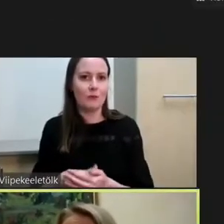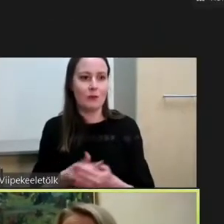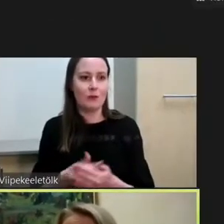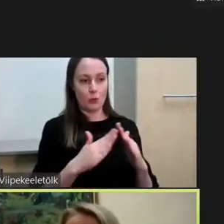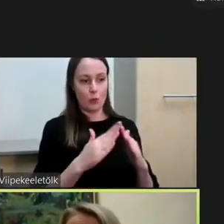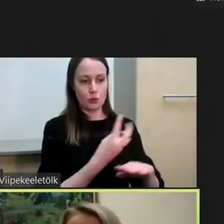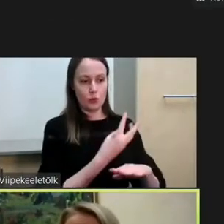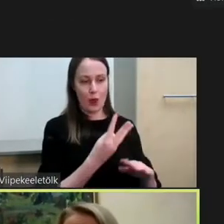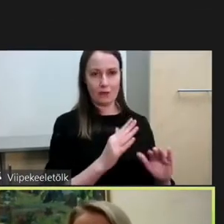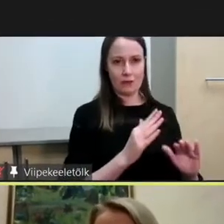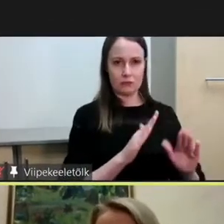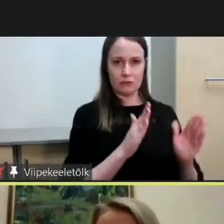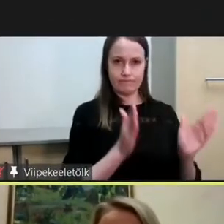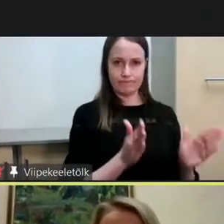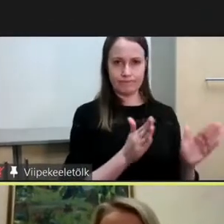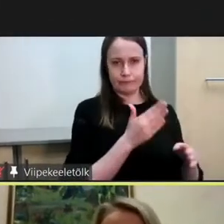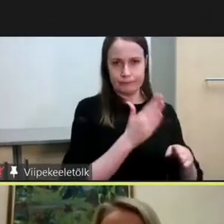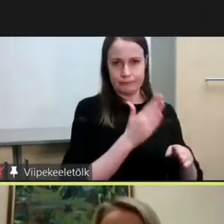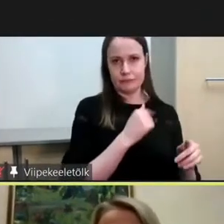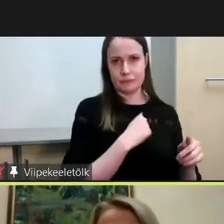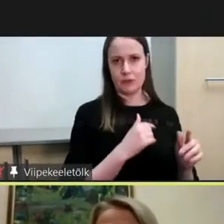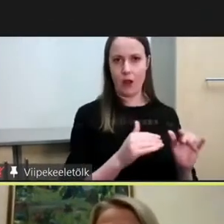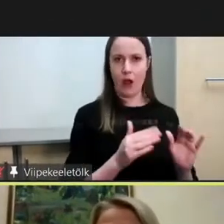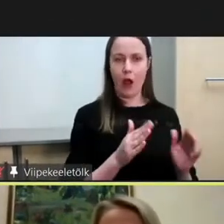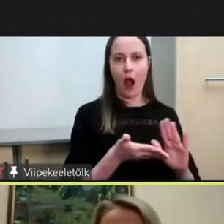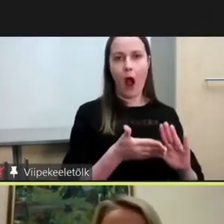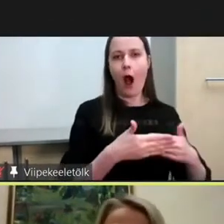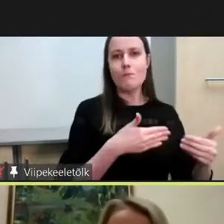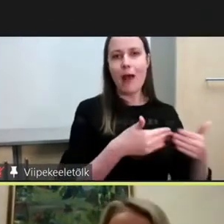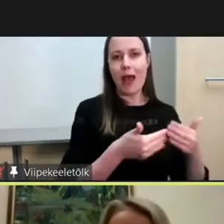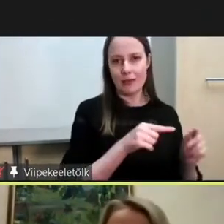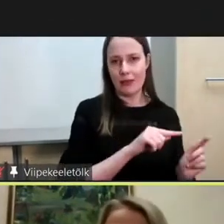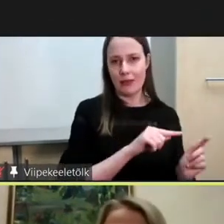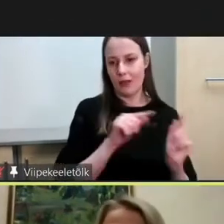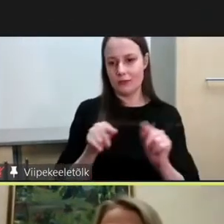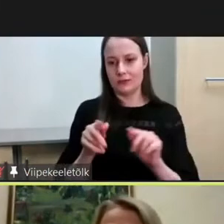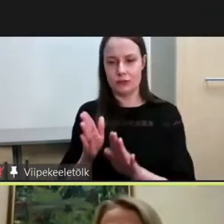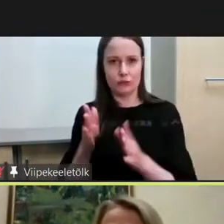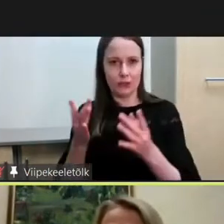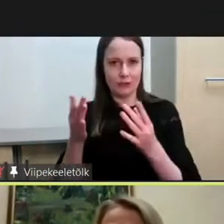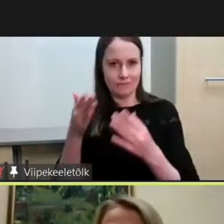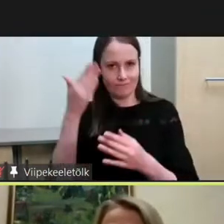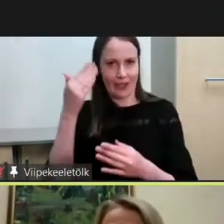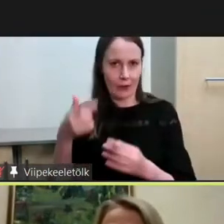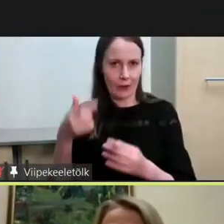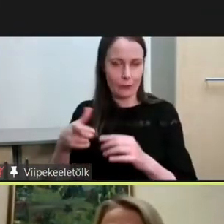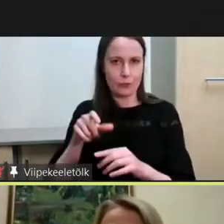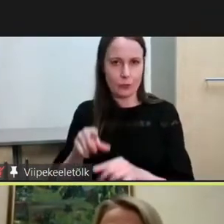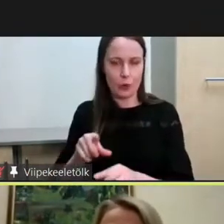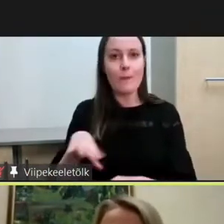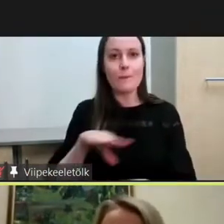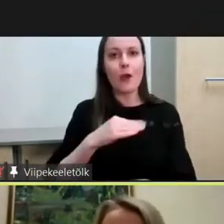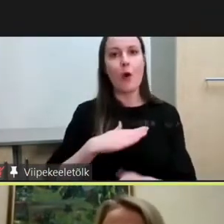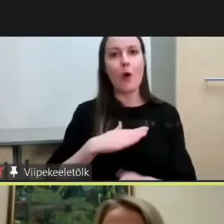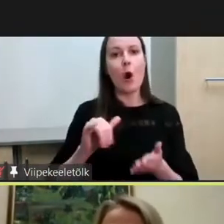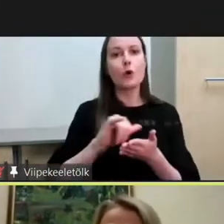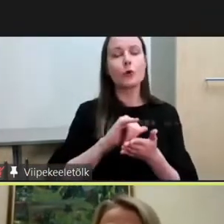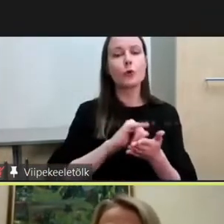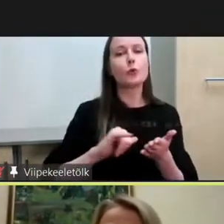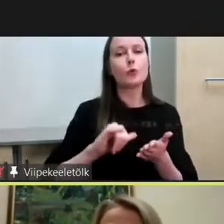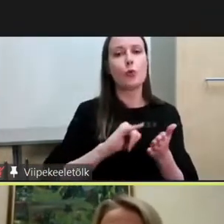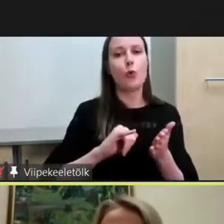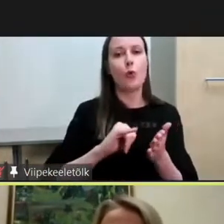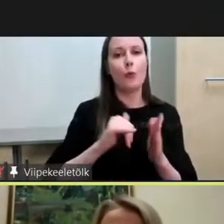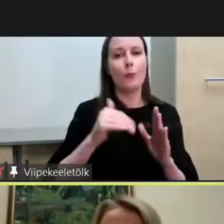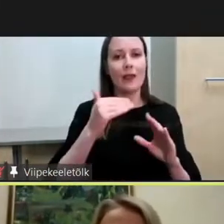kodulehekülg, mis on olemuselt ikkagi ametlik. Ja meil on ka oma YouTube'i kanal, mida hea kolleeg Vladislav, kes liitus